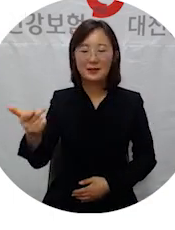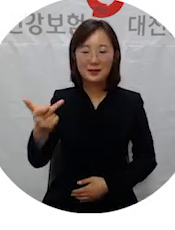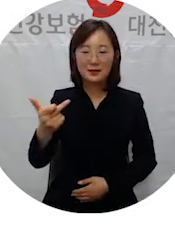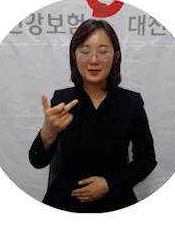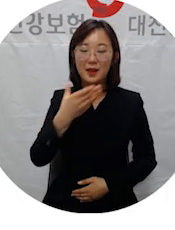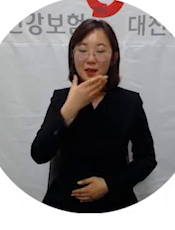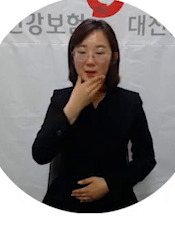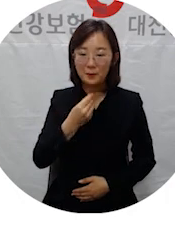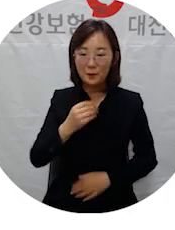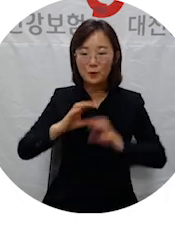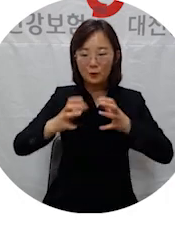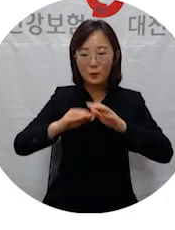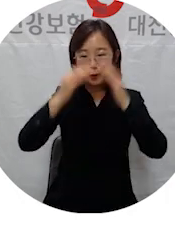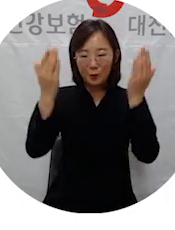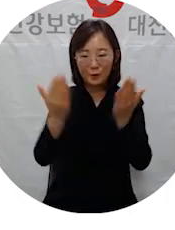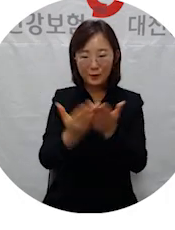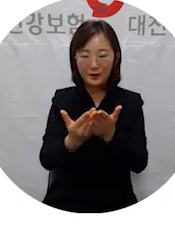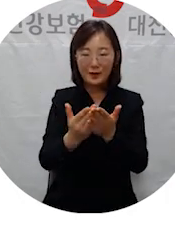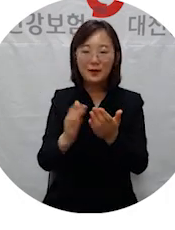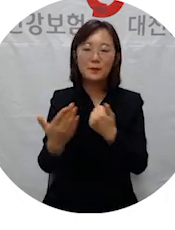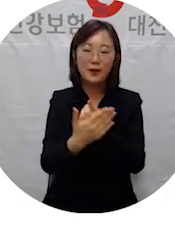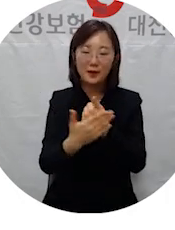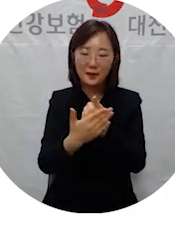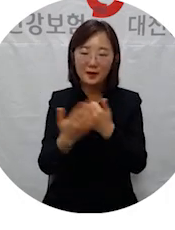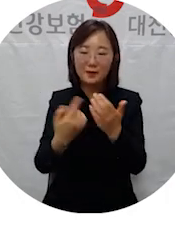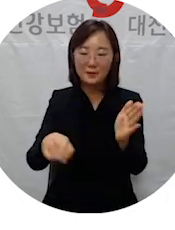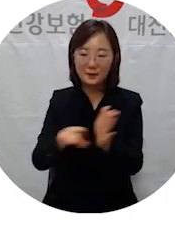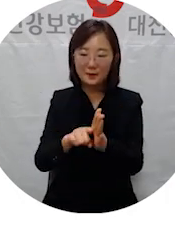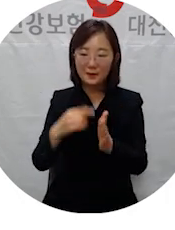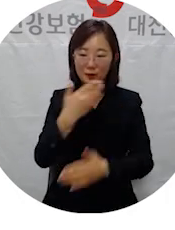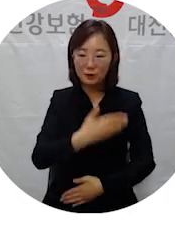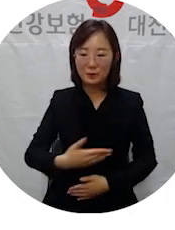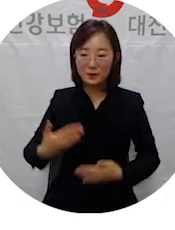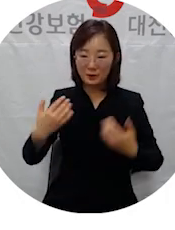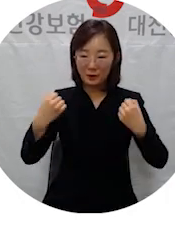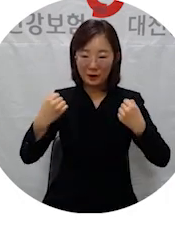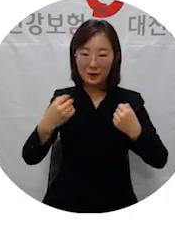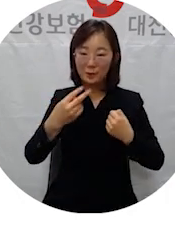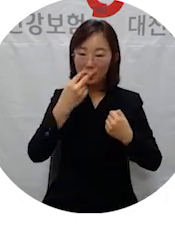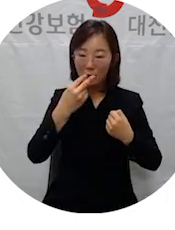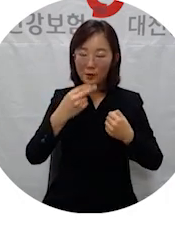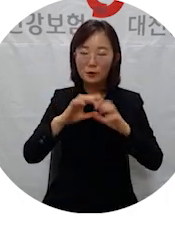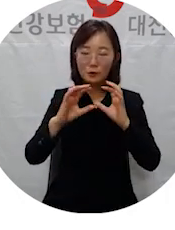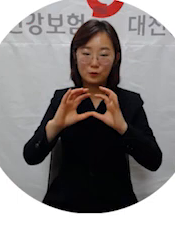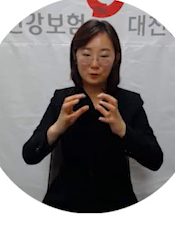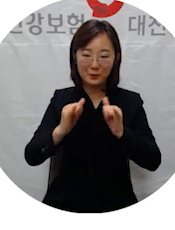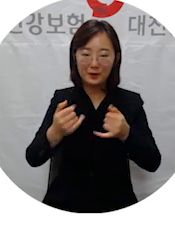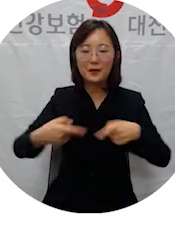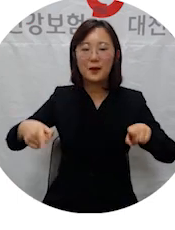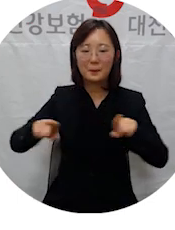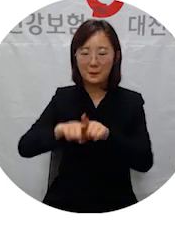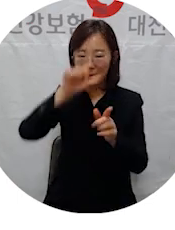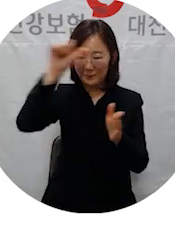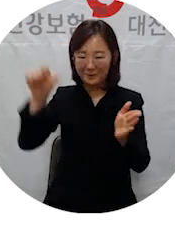국민 곁에 건강이라는 가장 큰 행복을 국민 모두가 보장받을 수 있도록